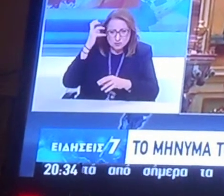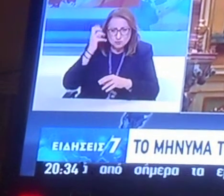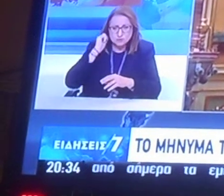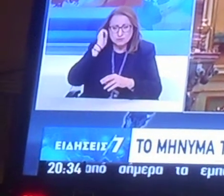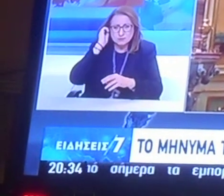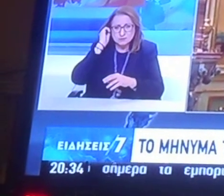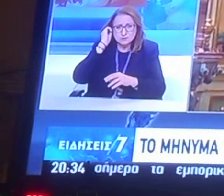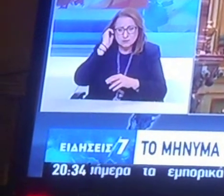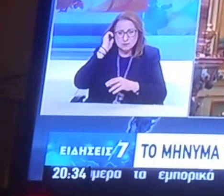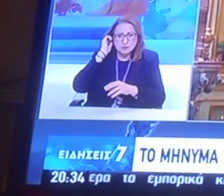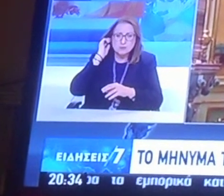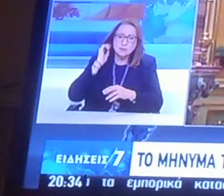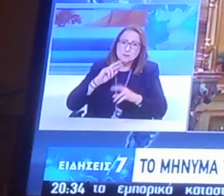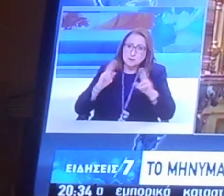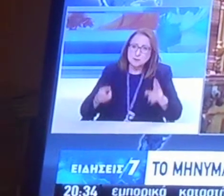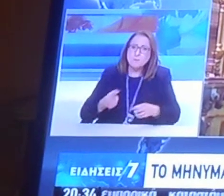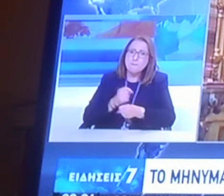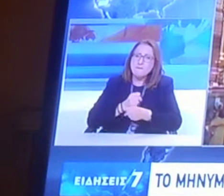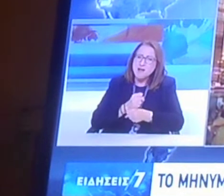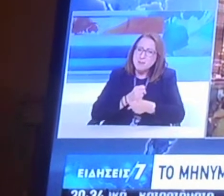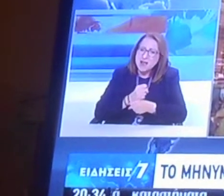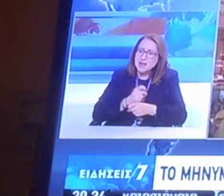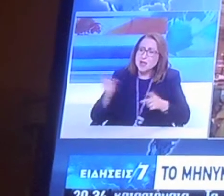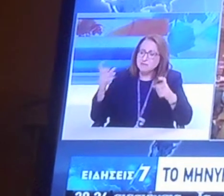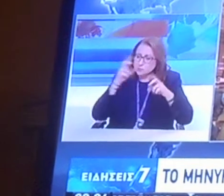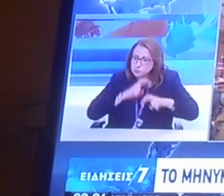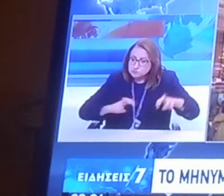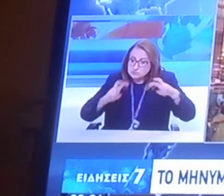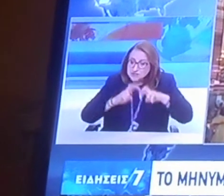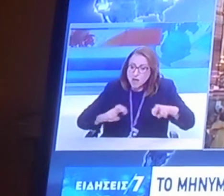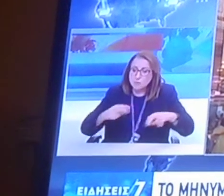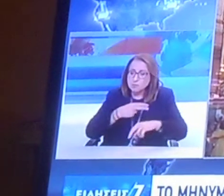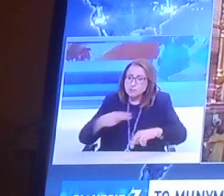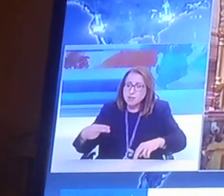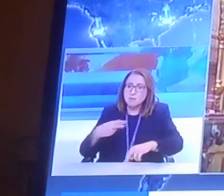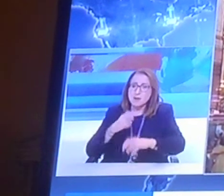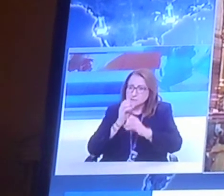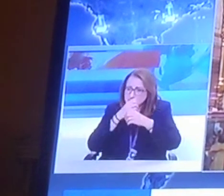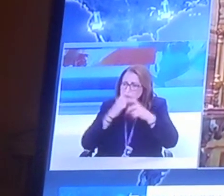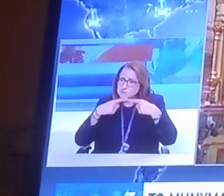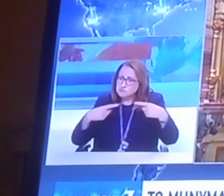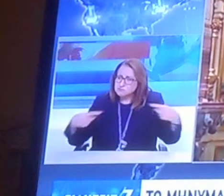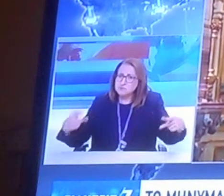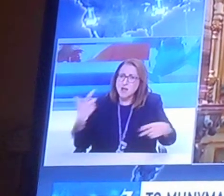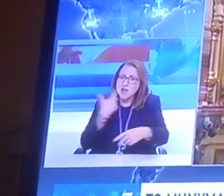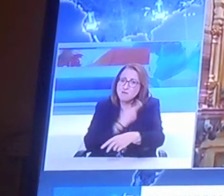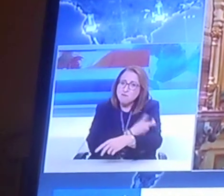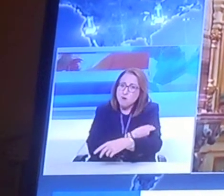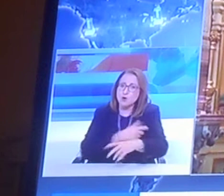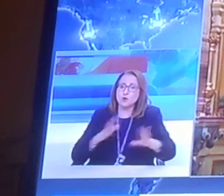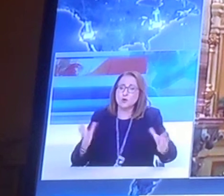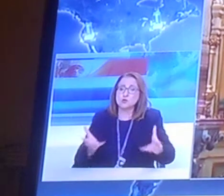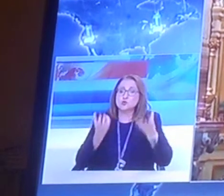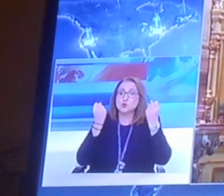την κατάλληλη φαρμακευτική θεραπεία και το εμβόλιο σωτηρίας από τον ιό, αλλά